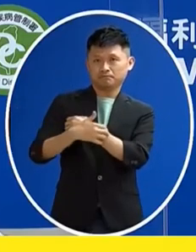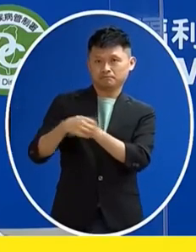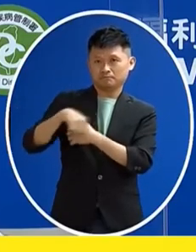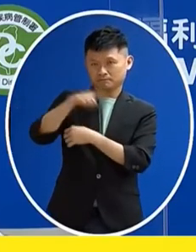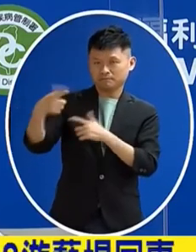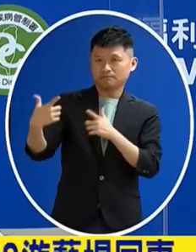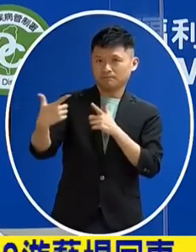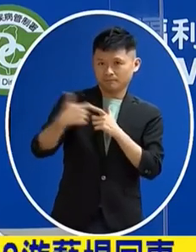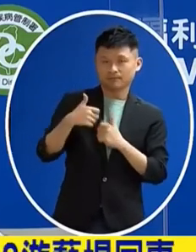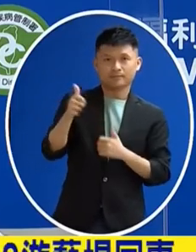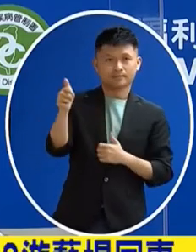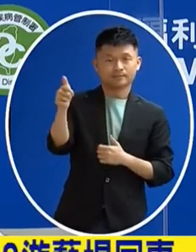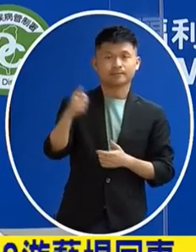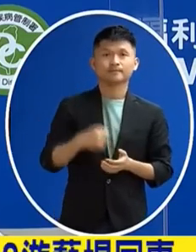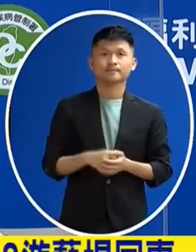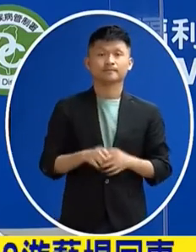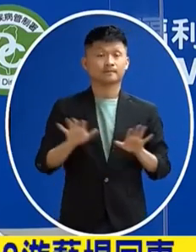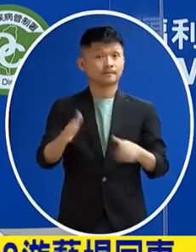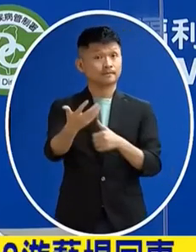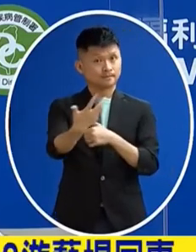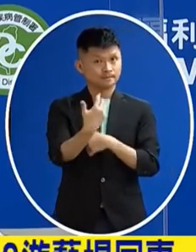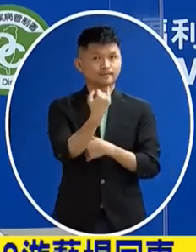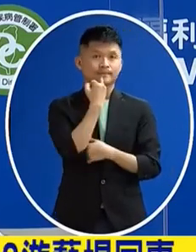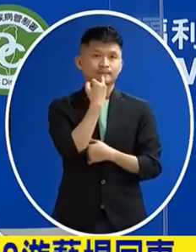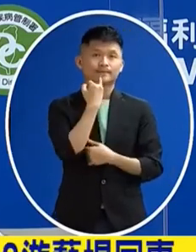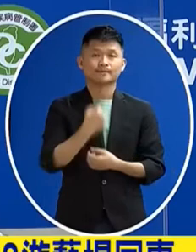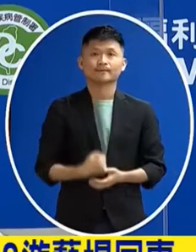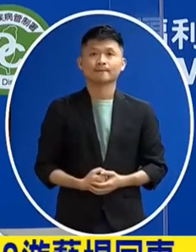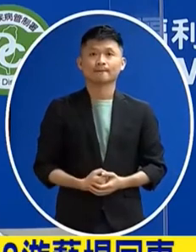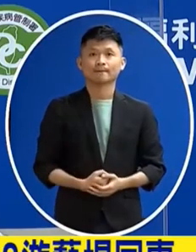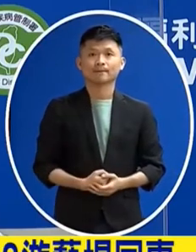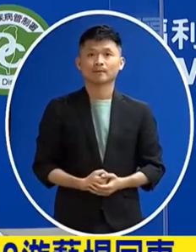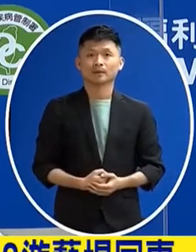好，现在有问题要提出来。